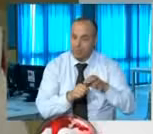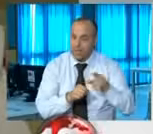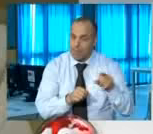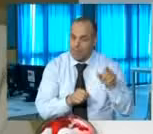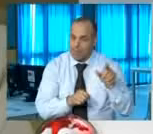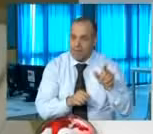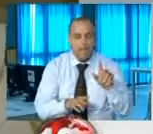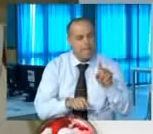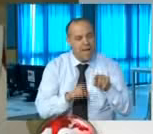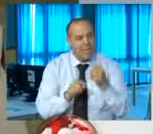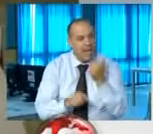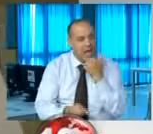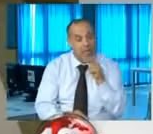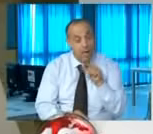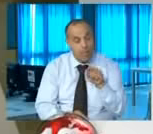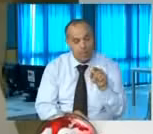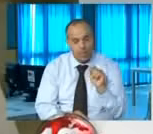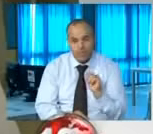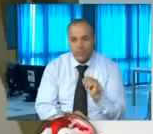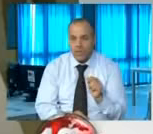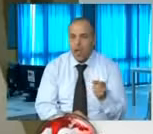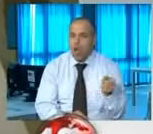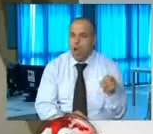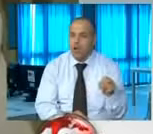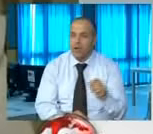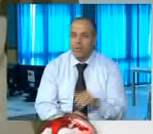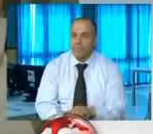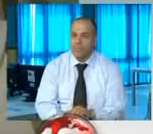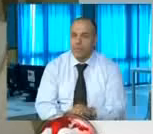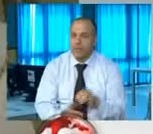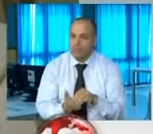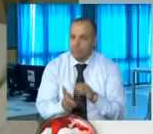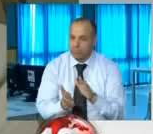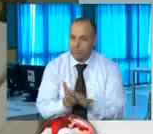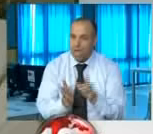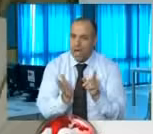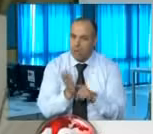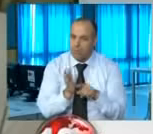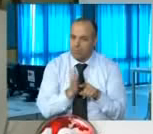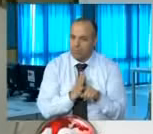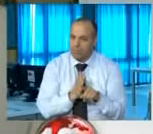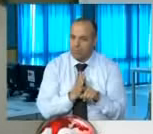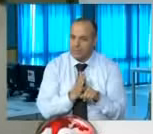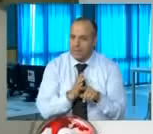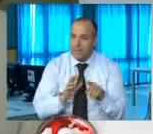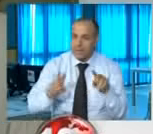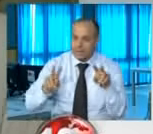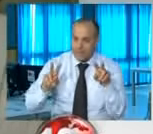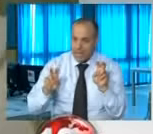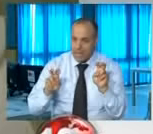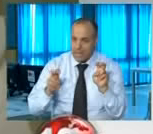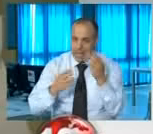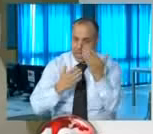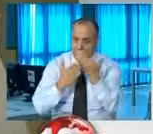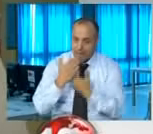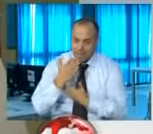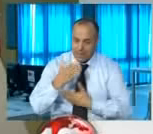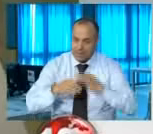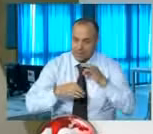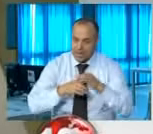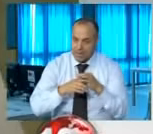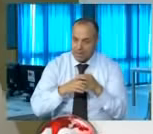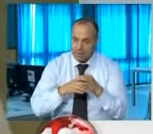الأخطاء اللي كانت موجودة، كذلك سجلنا إخلالات في تعليق القائمة الانتخابية